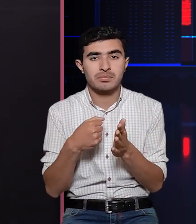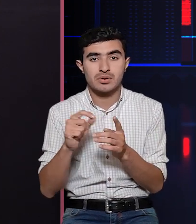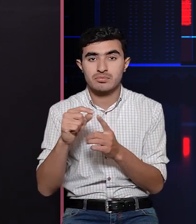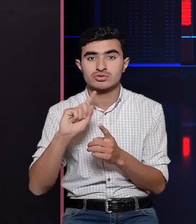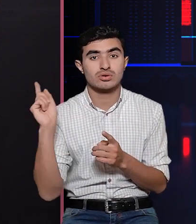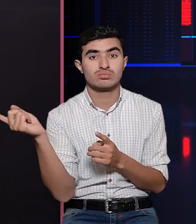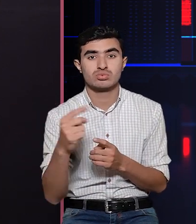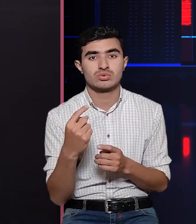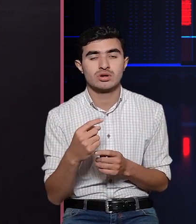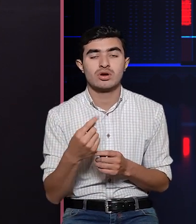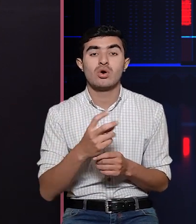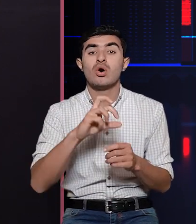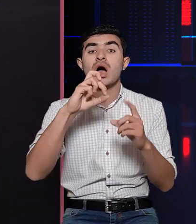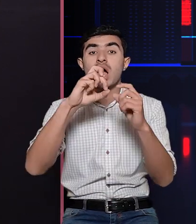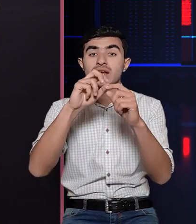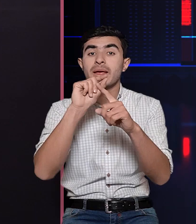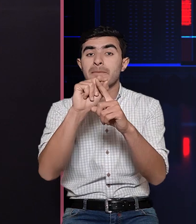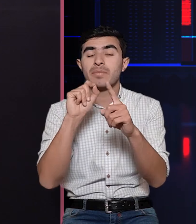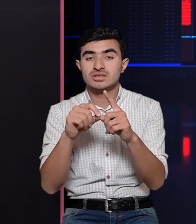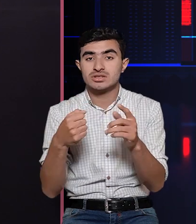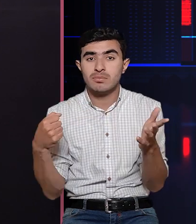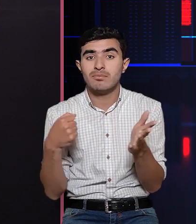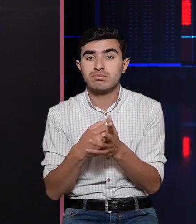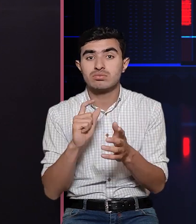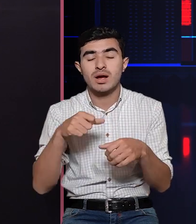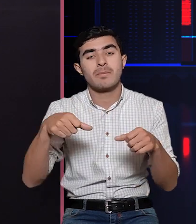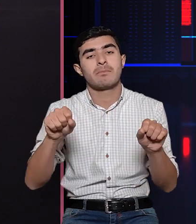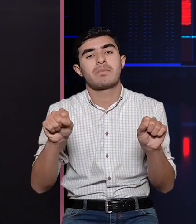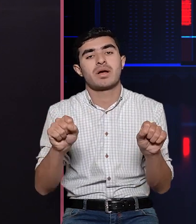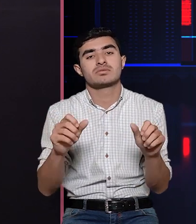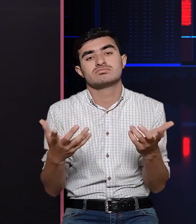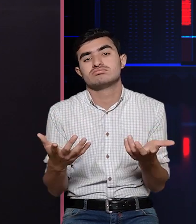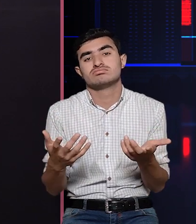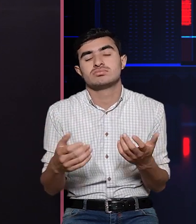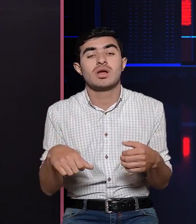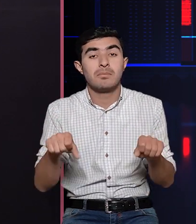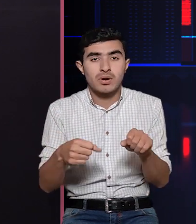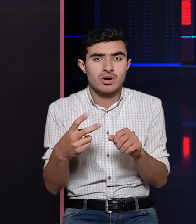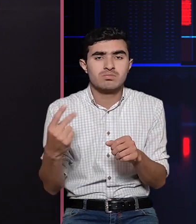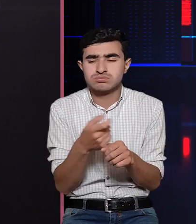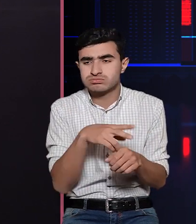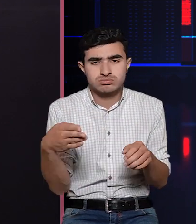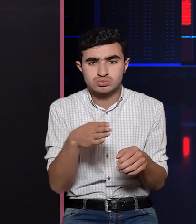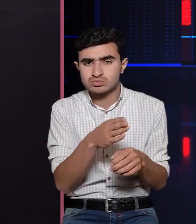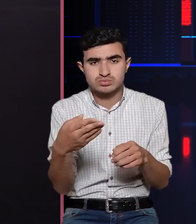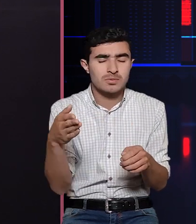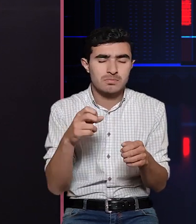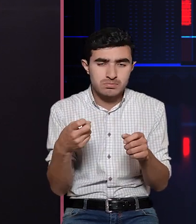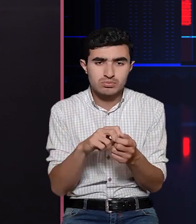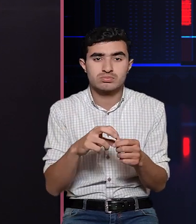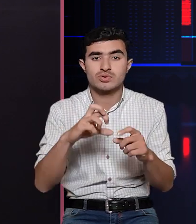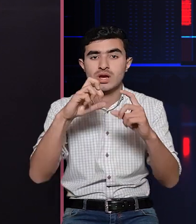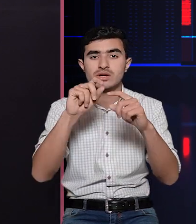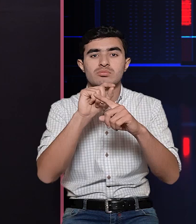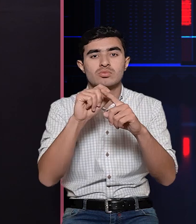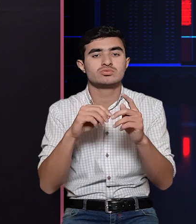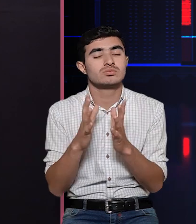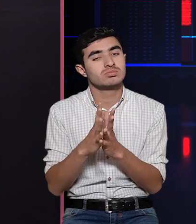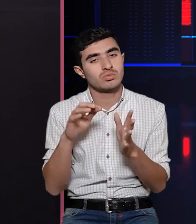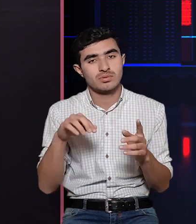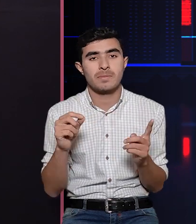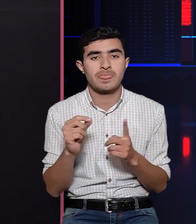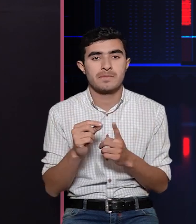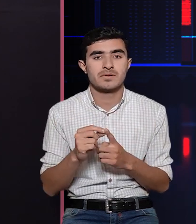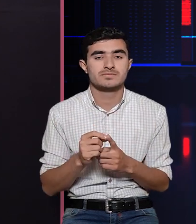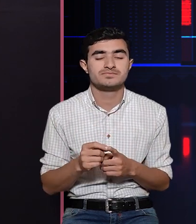ریسکیو 1122 کو زیادہ خوشی تب ہوگی جب کل صبح یہ پتہ چلے کل کوئی ایمرجنسی نہیں ہوئی. یہ بھی ناممکن نہیں ہے. یہ بھی یورپ یا